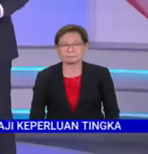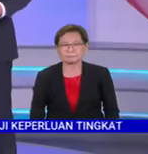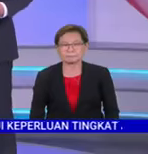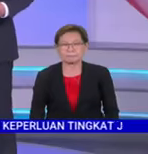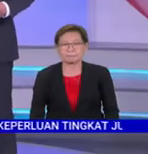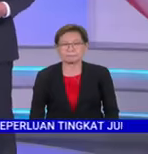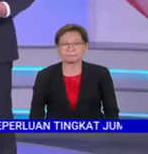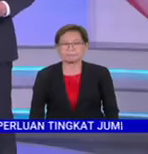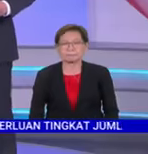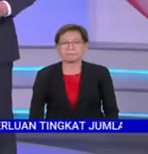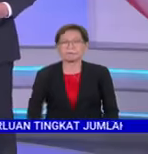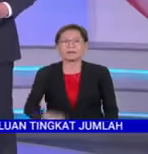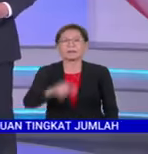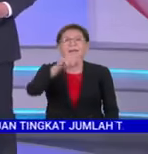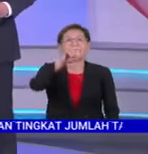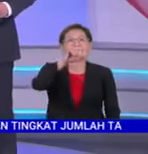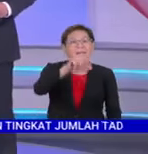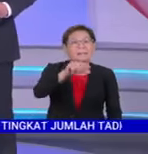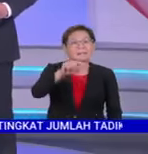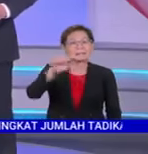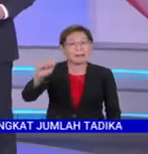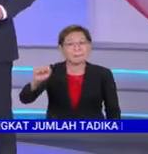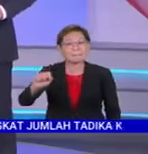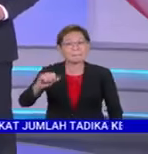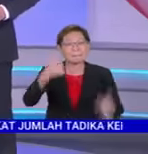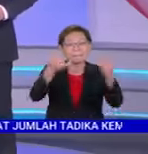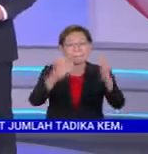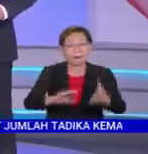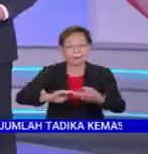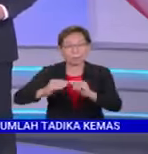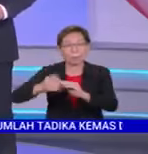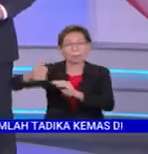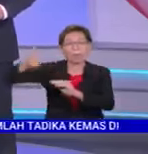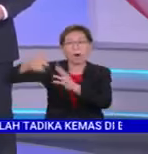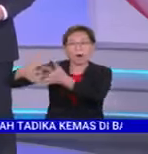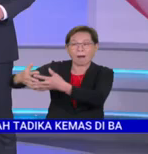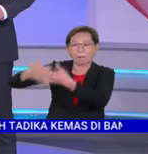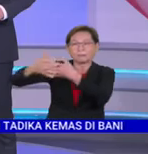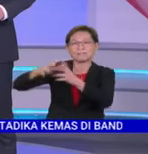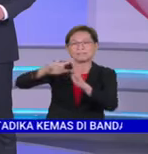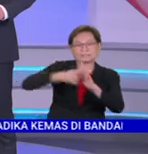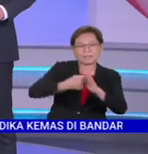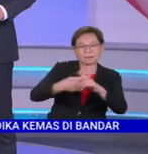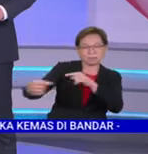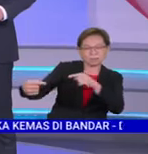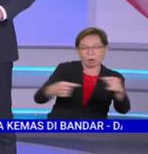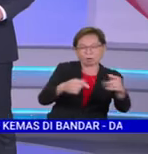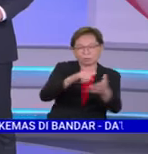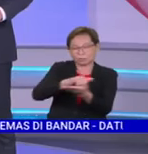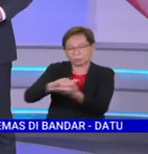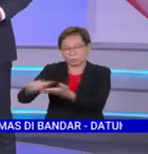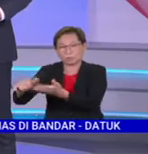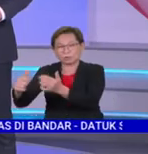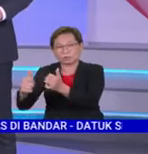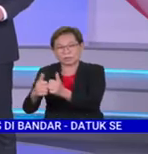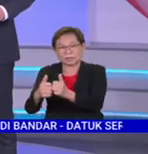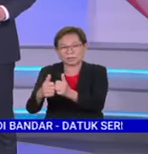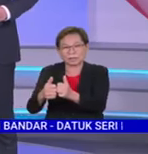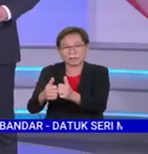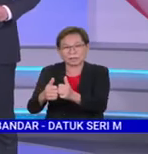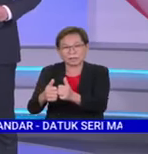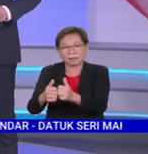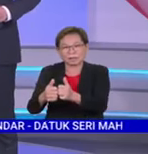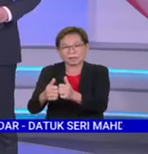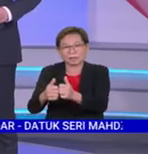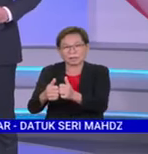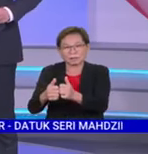Terbuka Grand Slam Amerika Syarikat, pemain nombor satu dunia Daniil Medvedev membuka tirai saingan di New York dengan bergaya apabila mendudukan